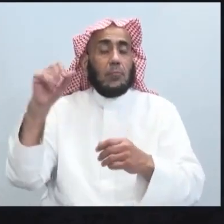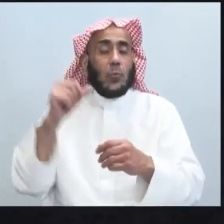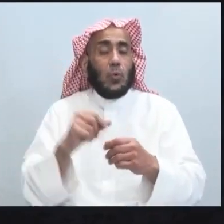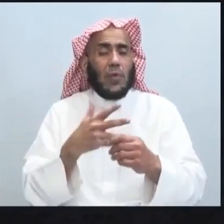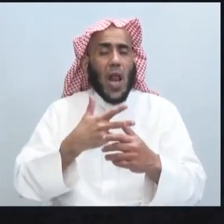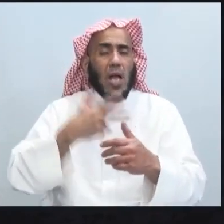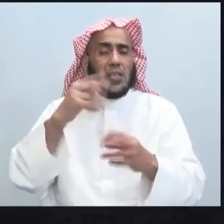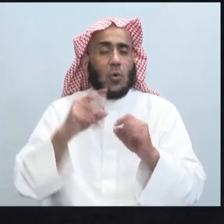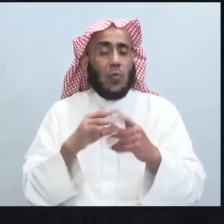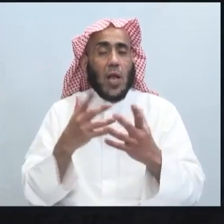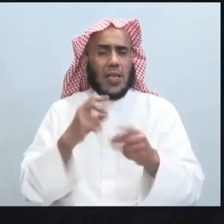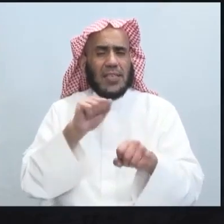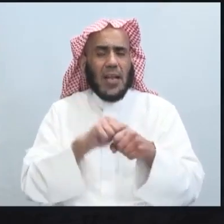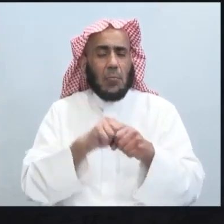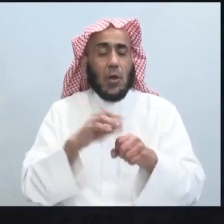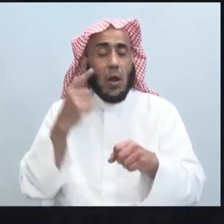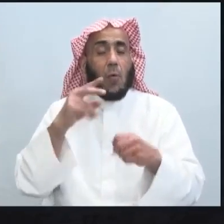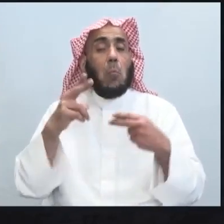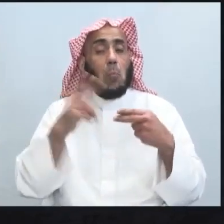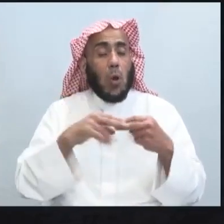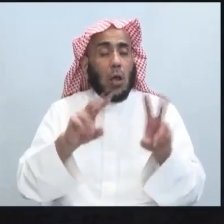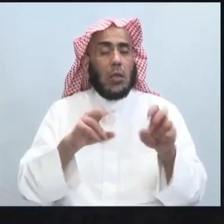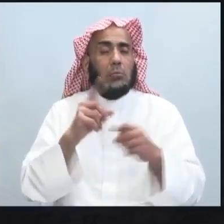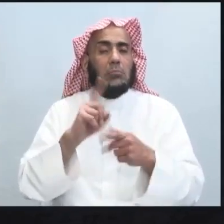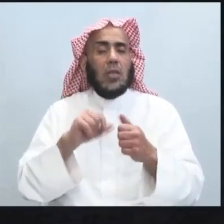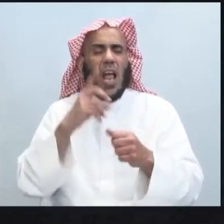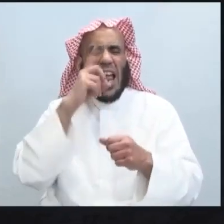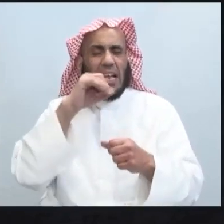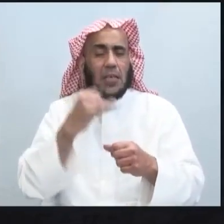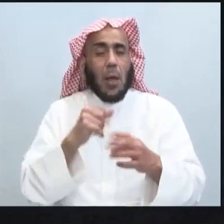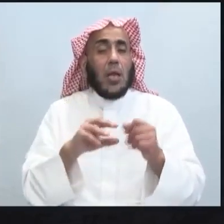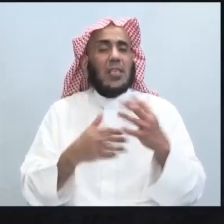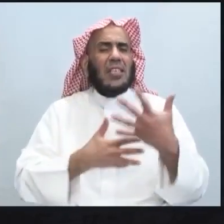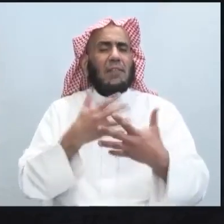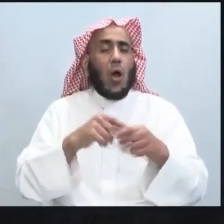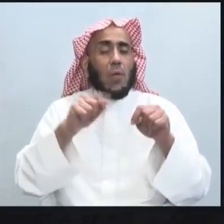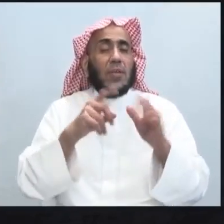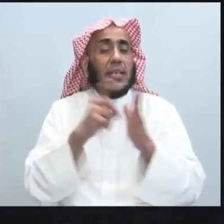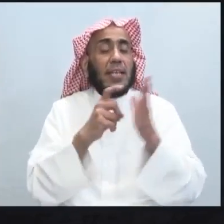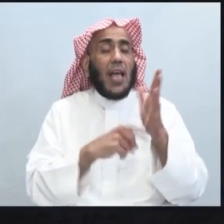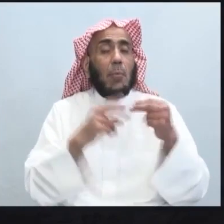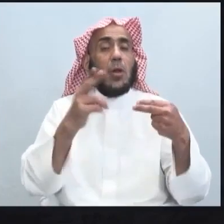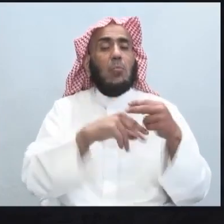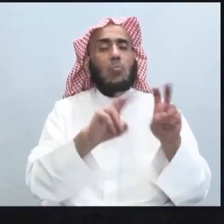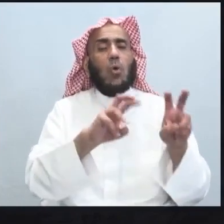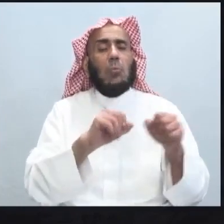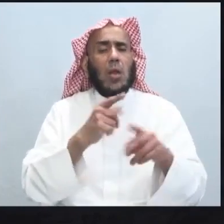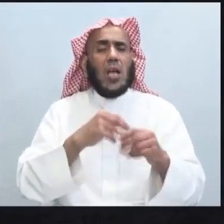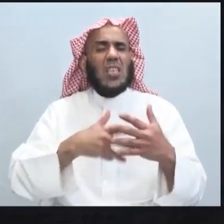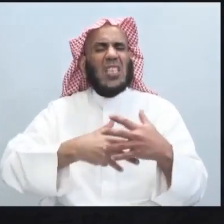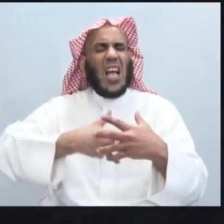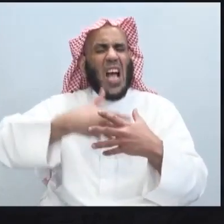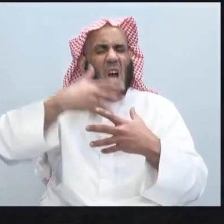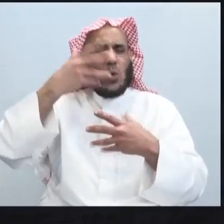الحاله الغازيه وفي الحاله الصلبه النظام مغلق اذا يجب ان يتم التفاعل في نظام مغلق بحيث لا تخرج